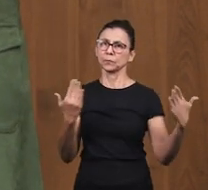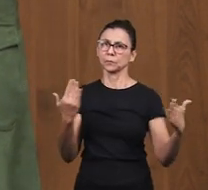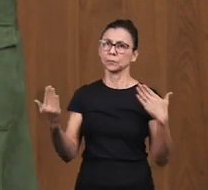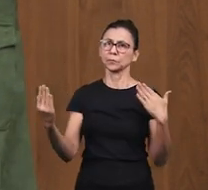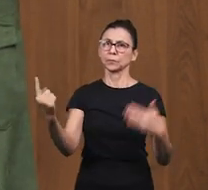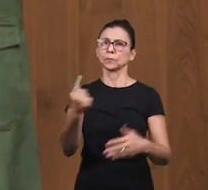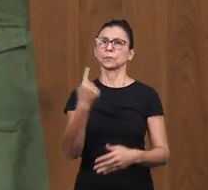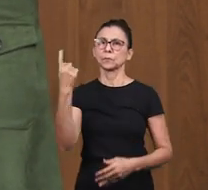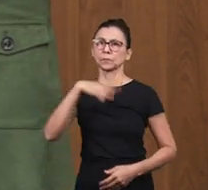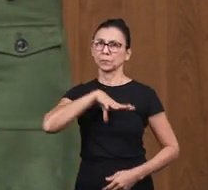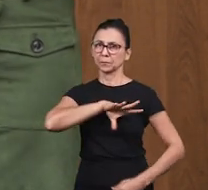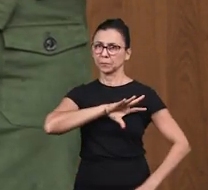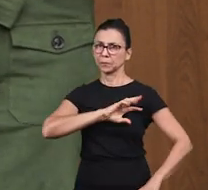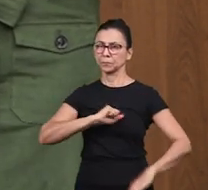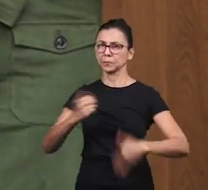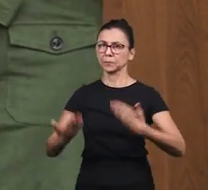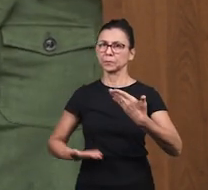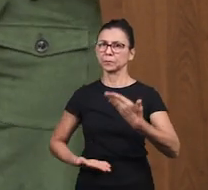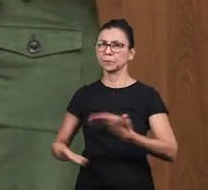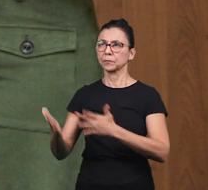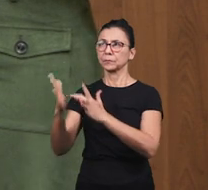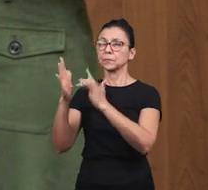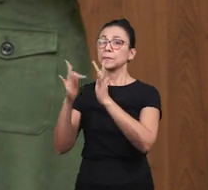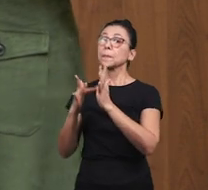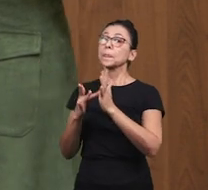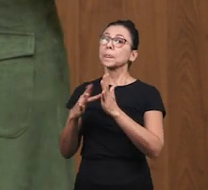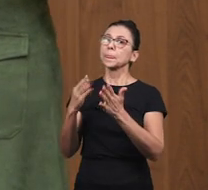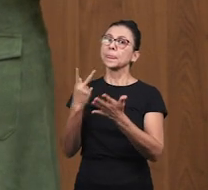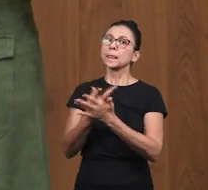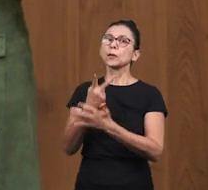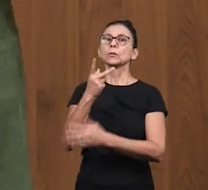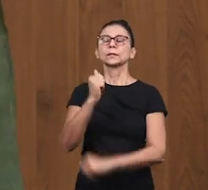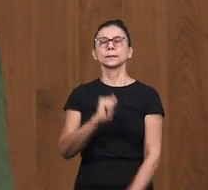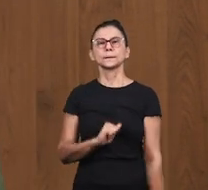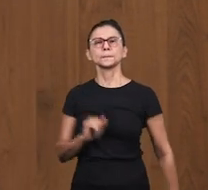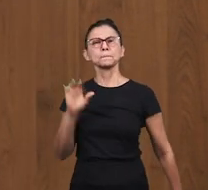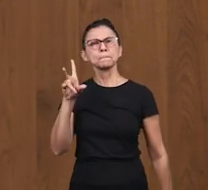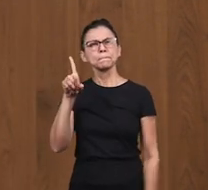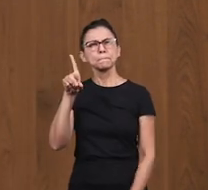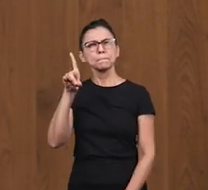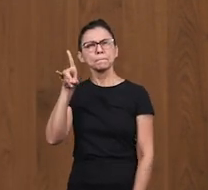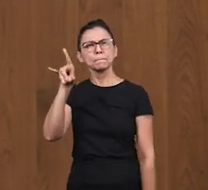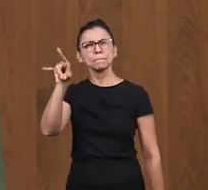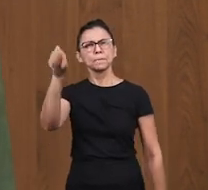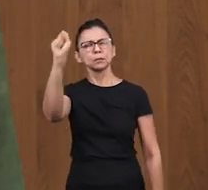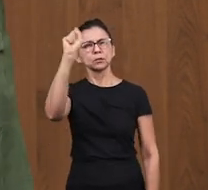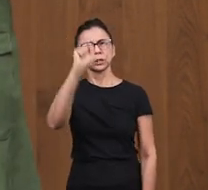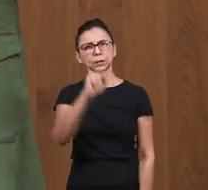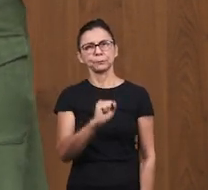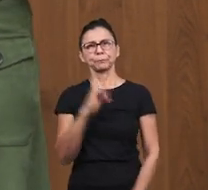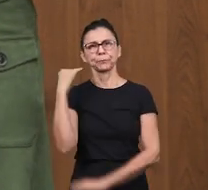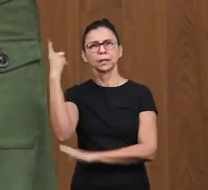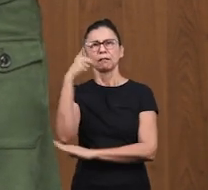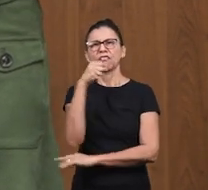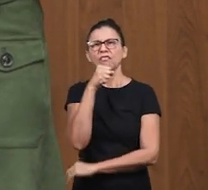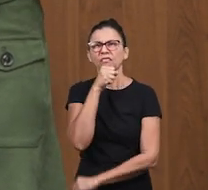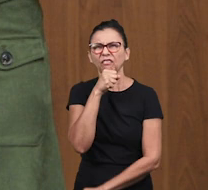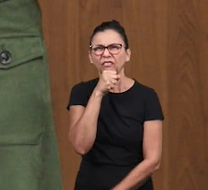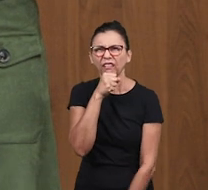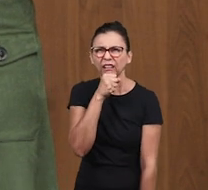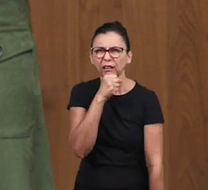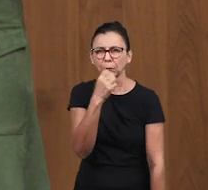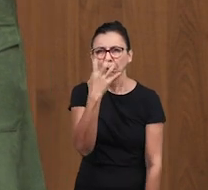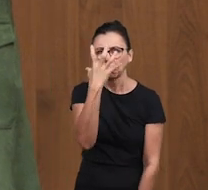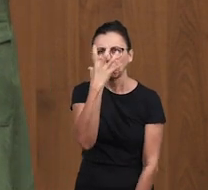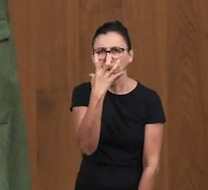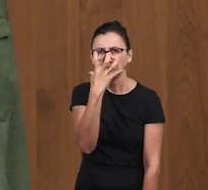aussi, nous aimons être avec le Seigneur Jésus. Mais un jour, David, il était déjà très vieux